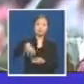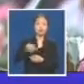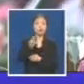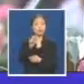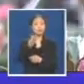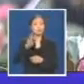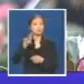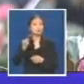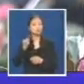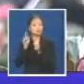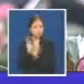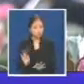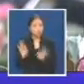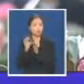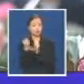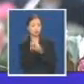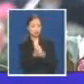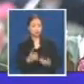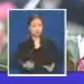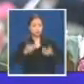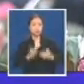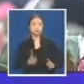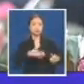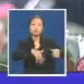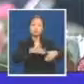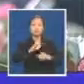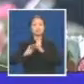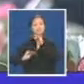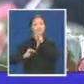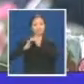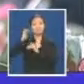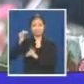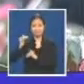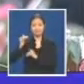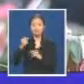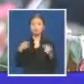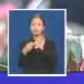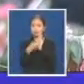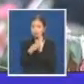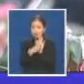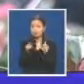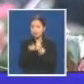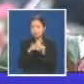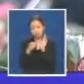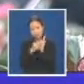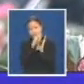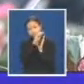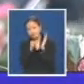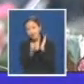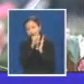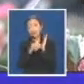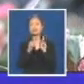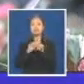พัฒนาคุณภาพชีวิตของประชาชนในส่วนของภาคกรุงเทพมหานครปริมณฑลและตะวันออ